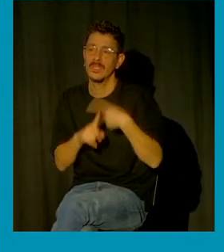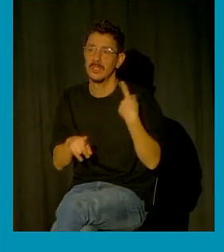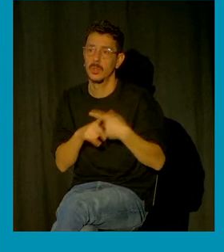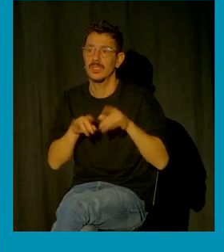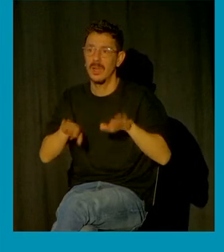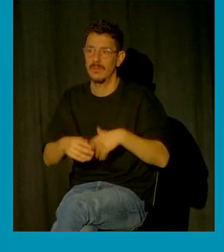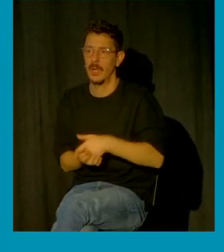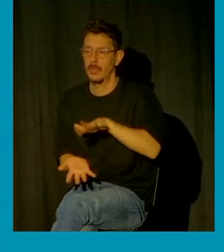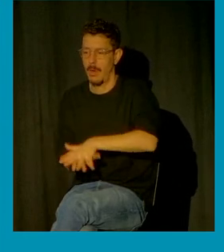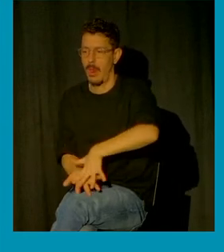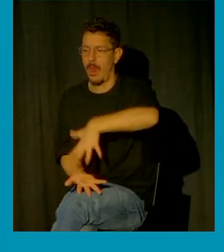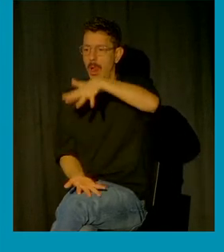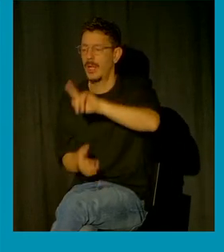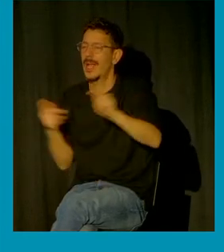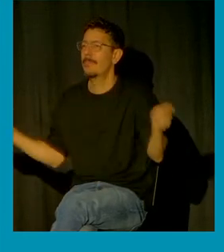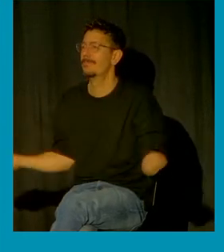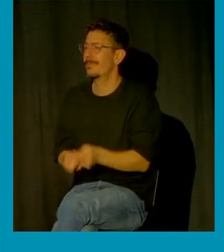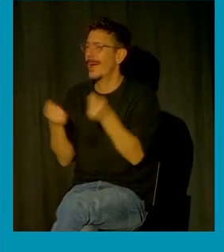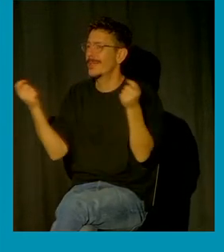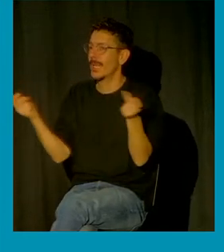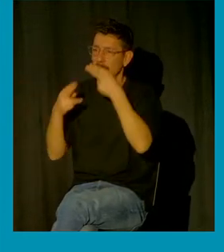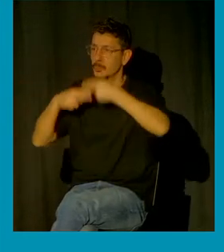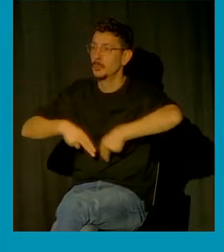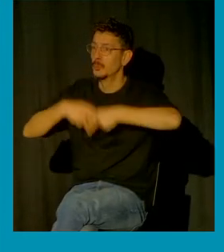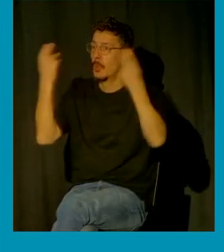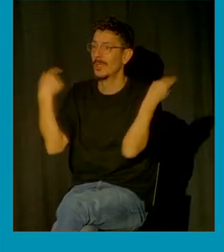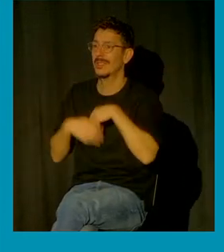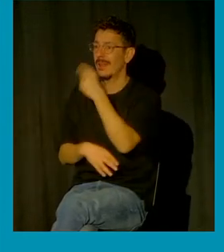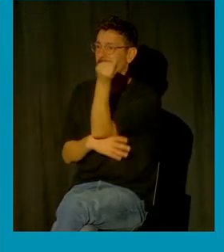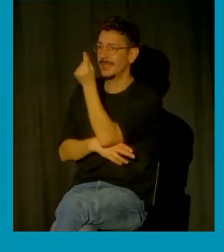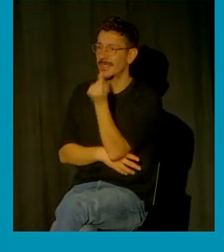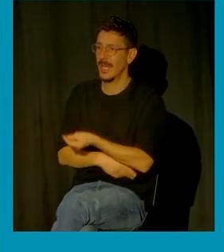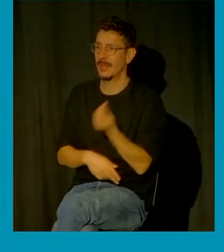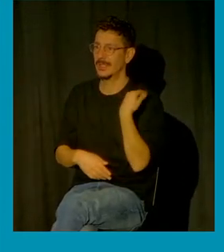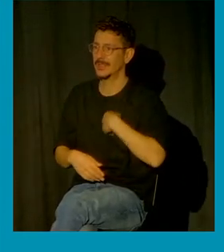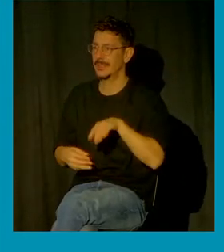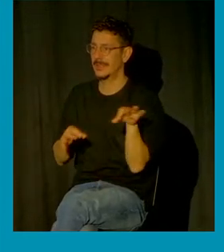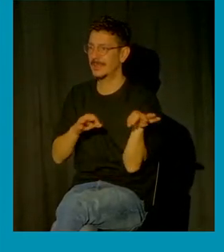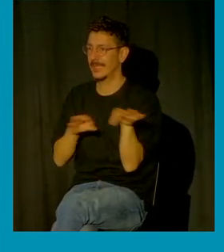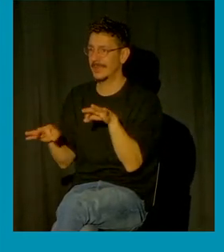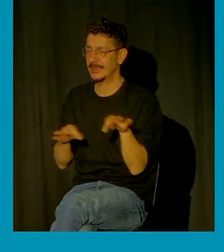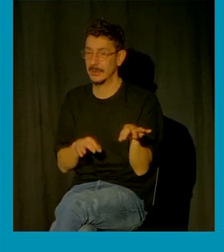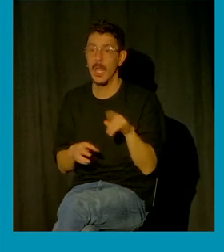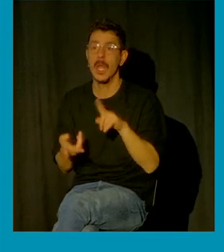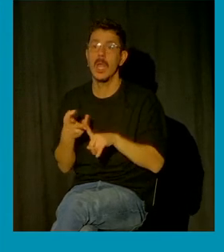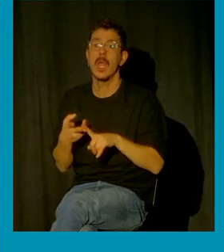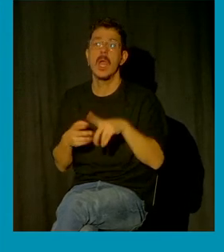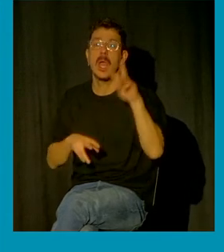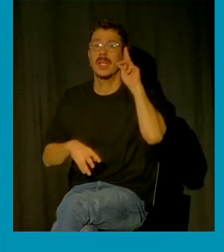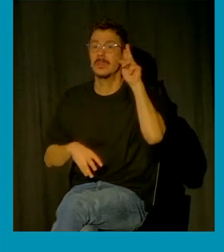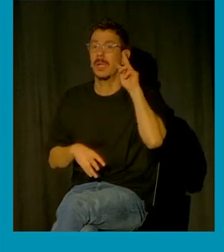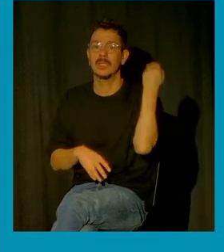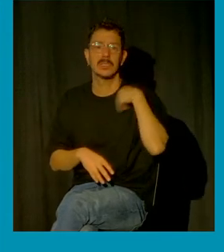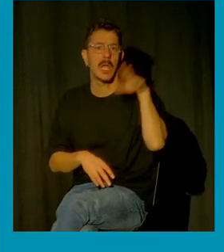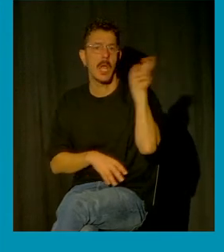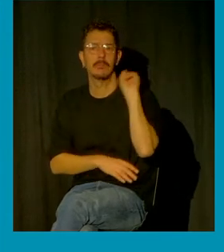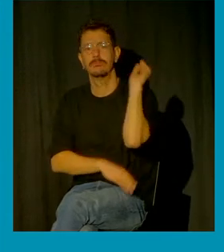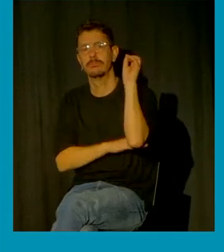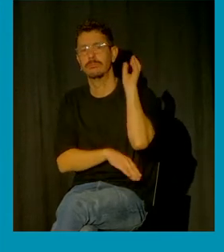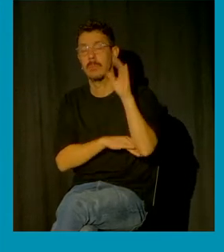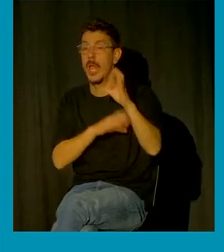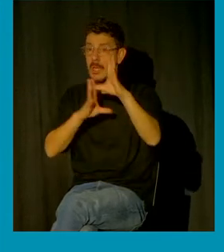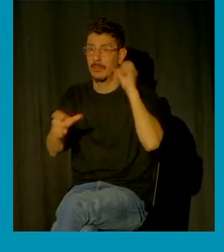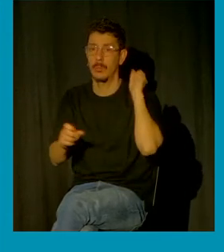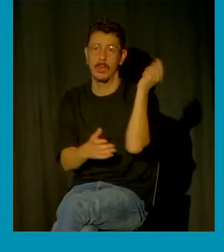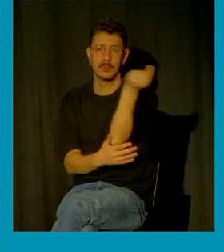les campanyes públiques ja estan dissenyades les expertes ja estan fent els assessoraments corresponents com deia els protocols estan dissenyats